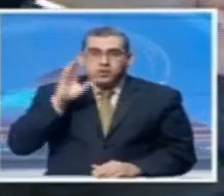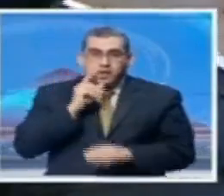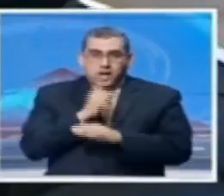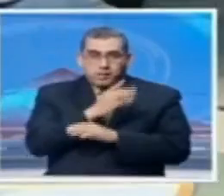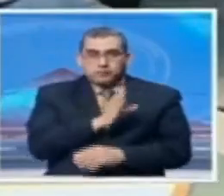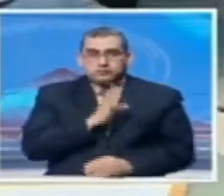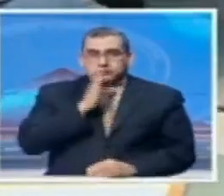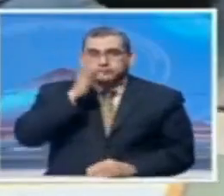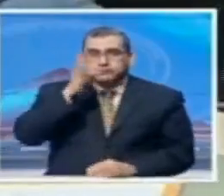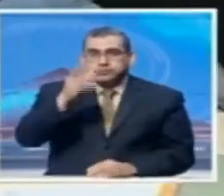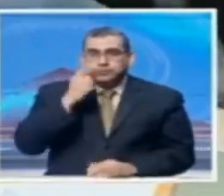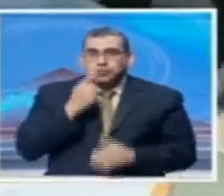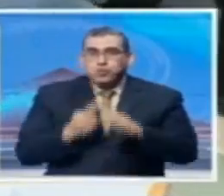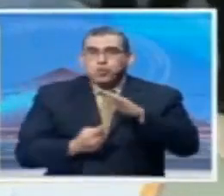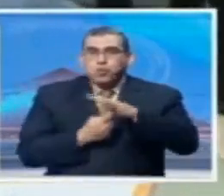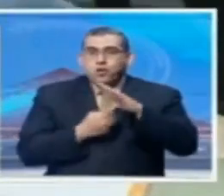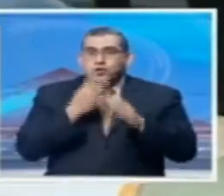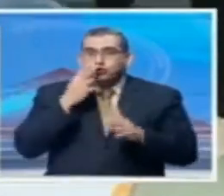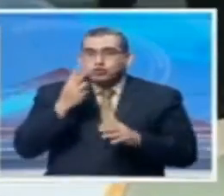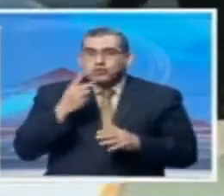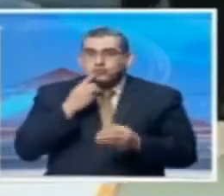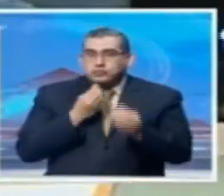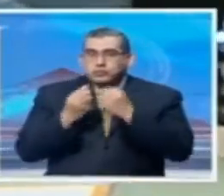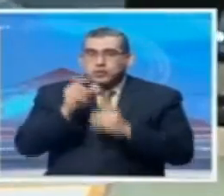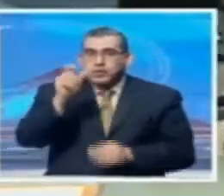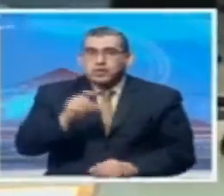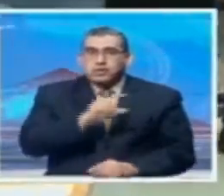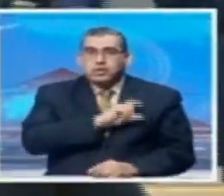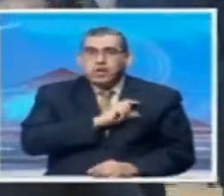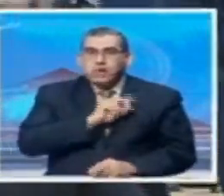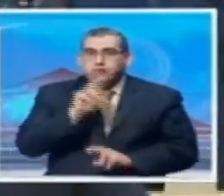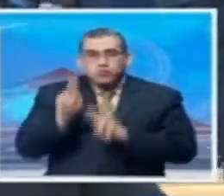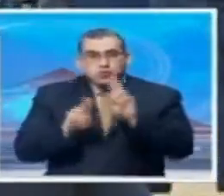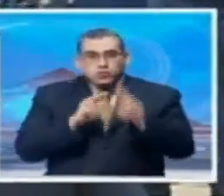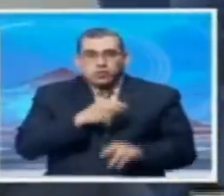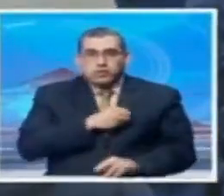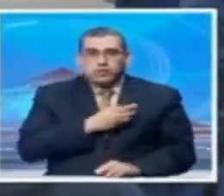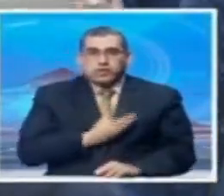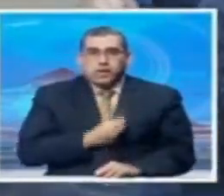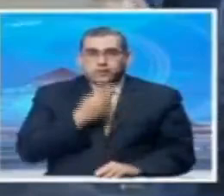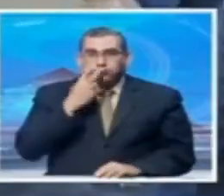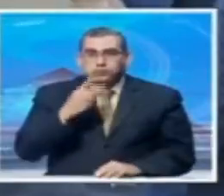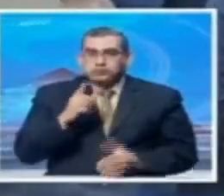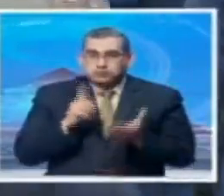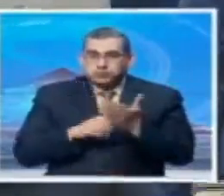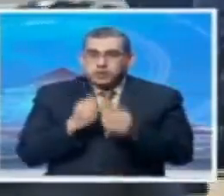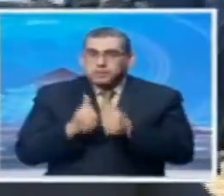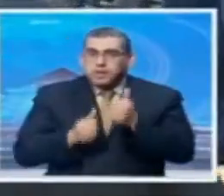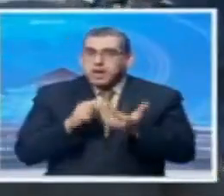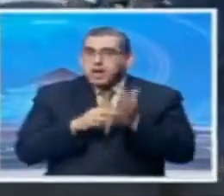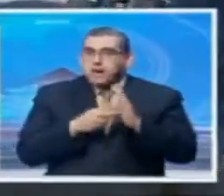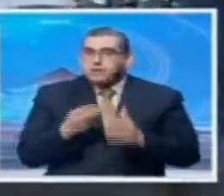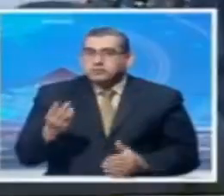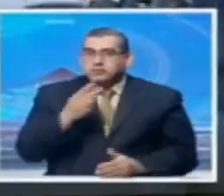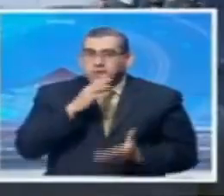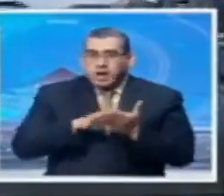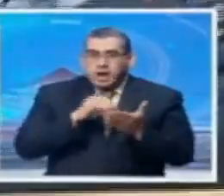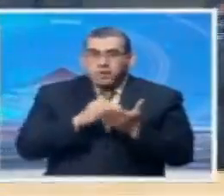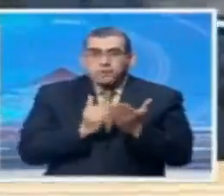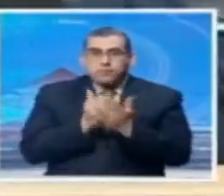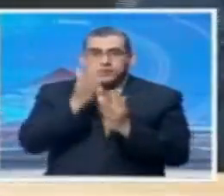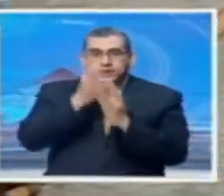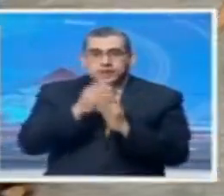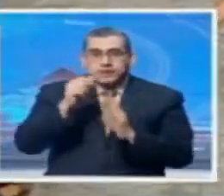العالي، حيث اجرى حوارا وديا مع عدد من الطلاب واطمأن على استعدادهم لاداء الامتحانات وبدايه الفصل الدراسي